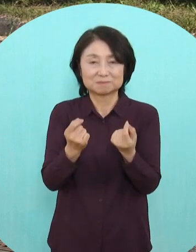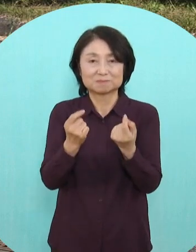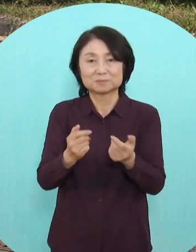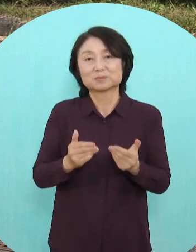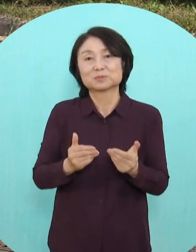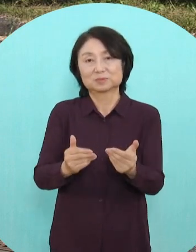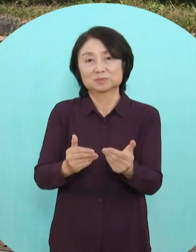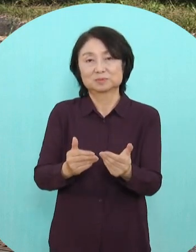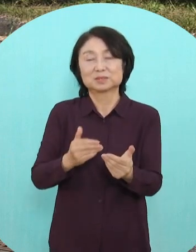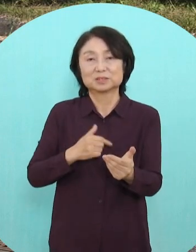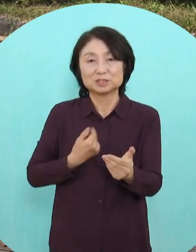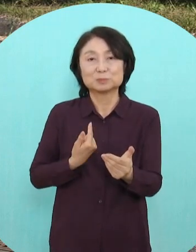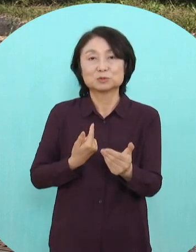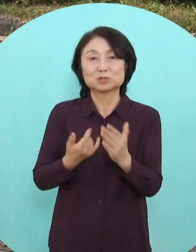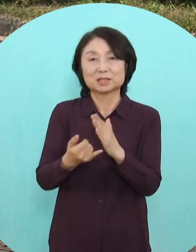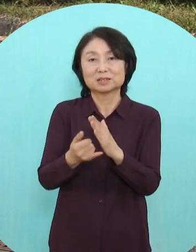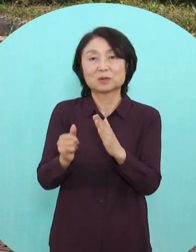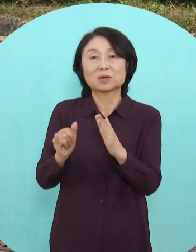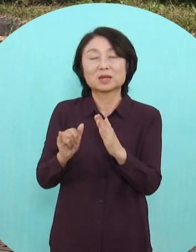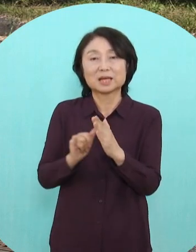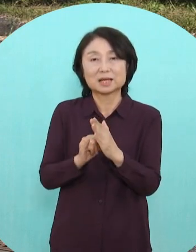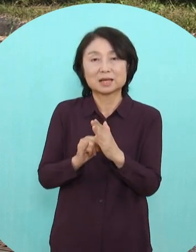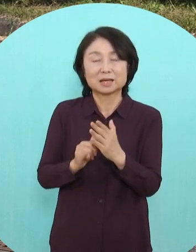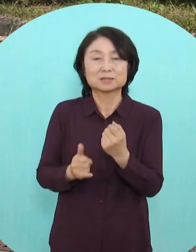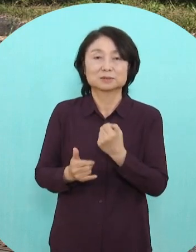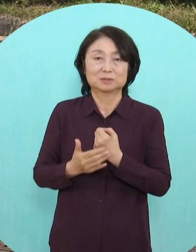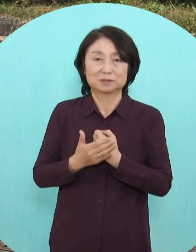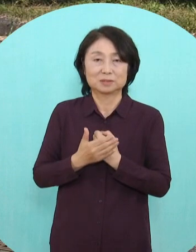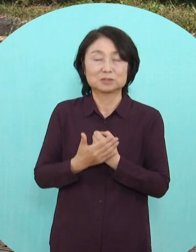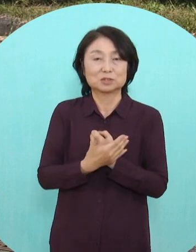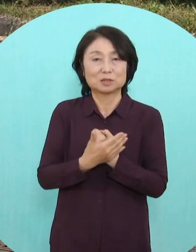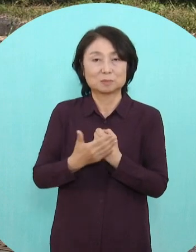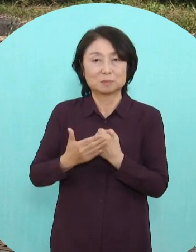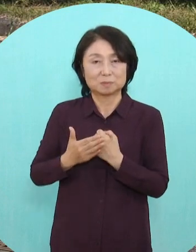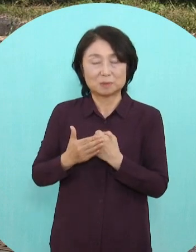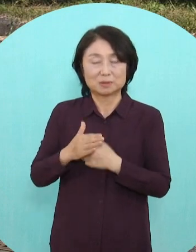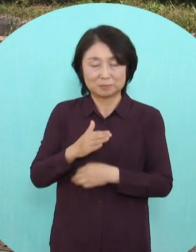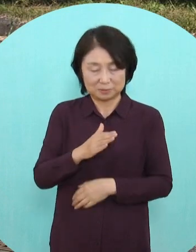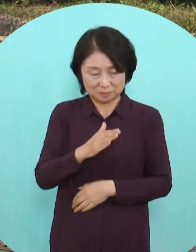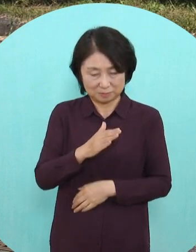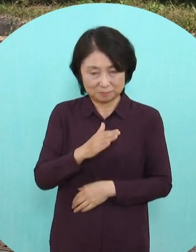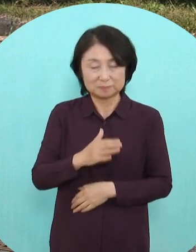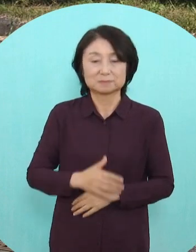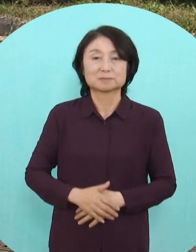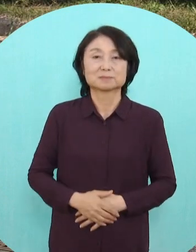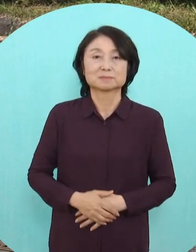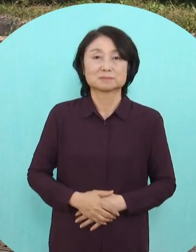、自分自身や大切な人たちの 命を守りましょう。